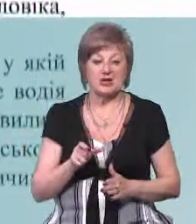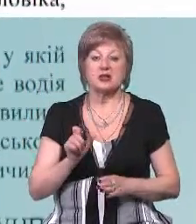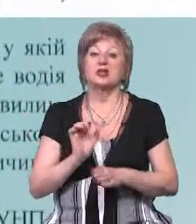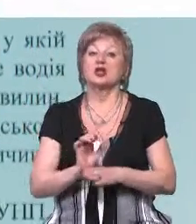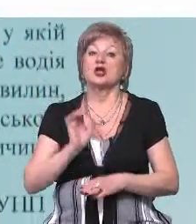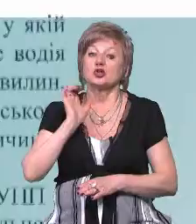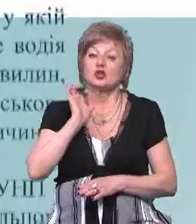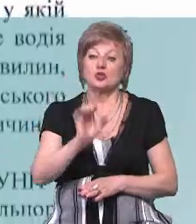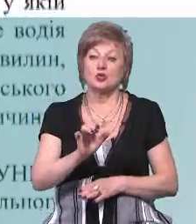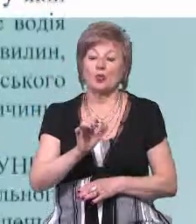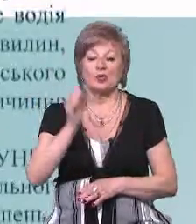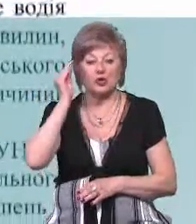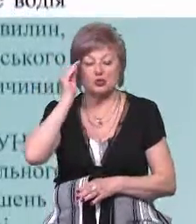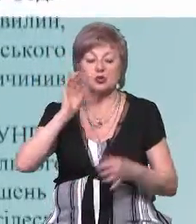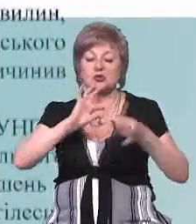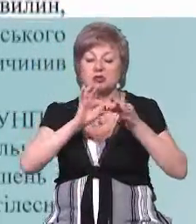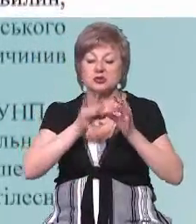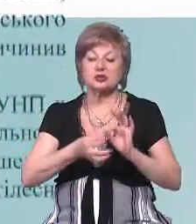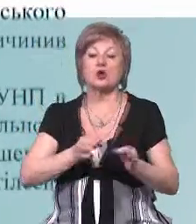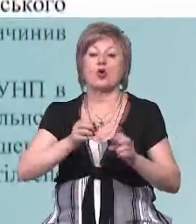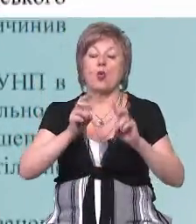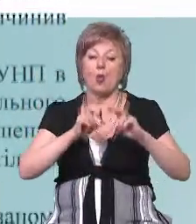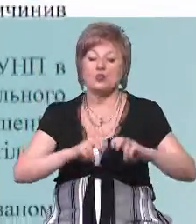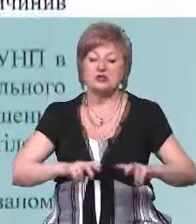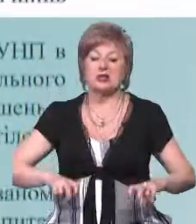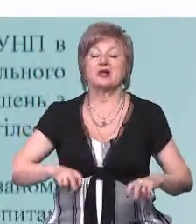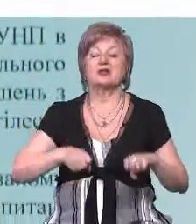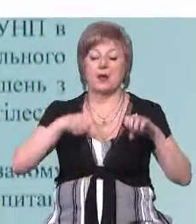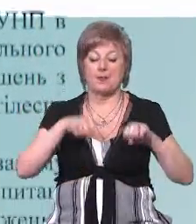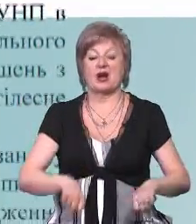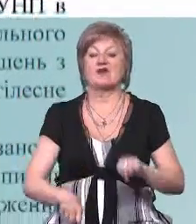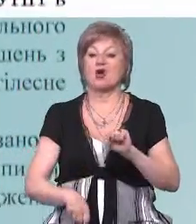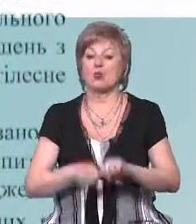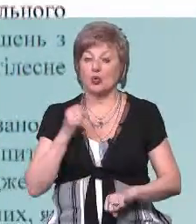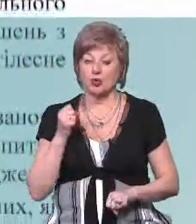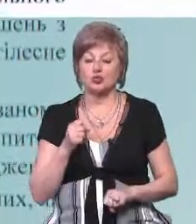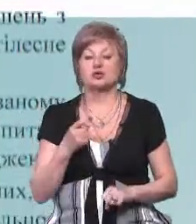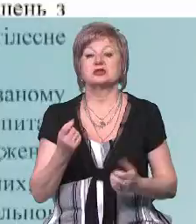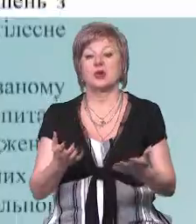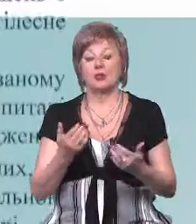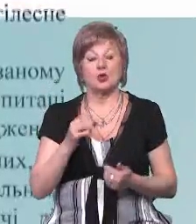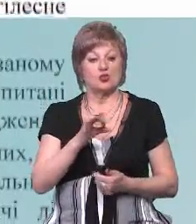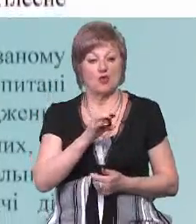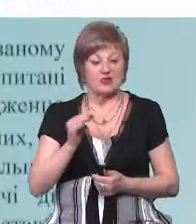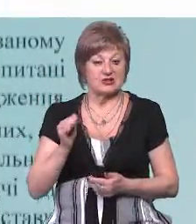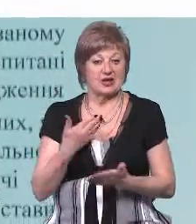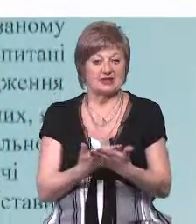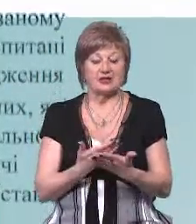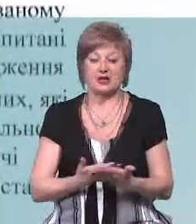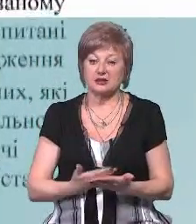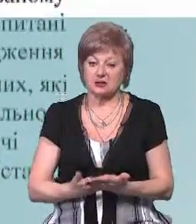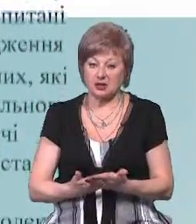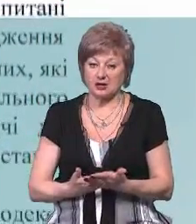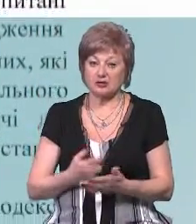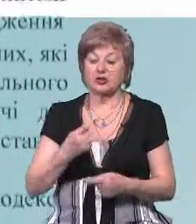направлено доручення з метою дослідження обставин кримінального правопорушення. Для отримання фактичних даних, які підтвердять існування чи